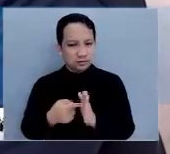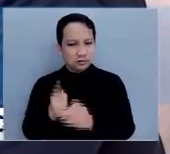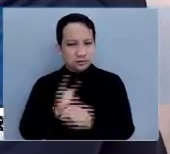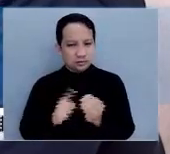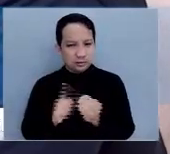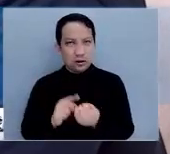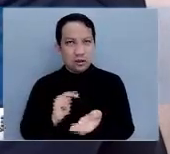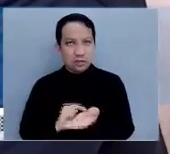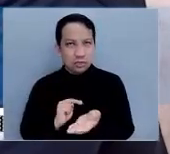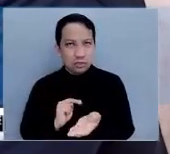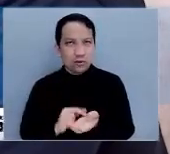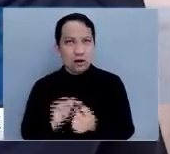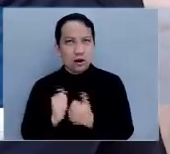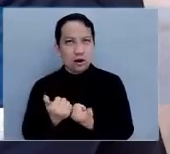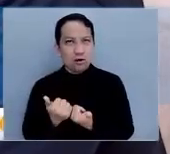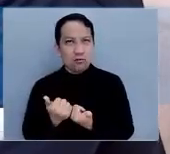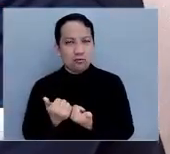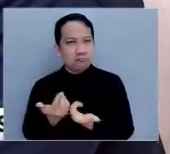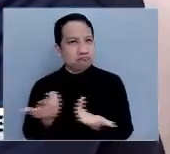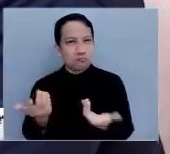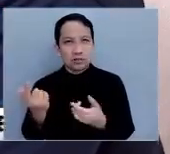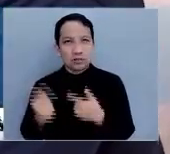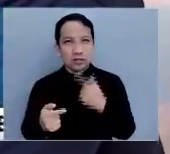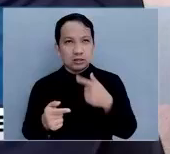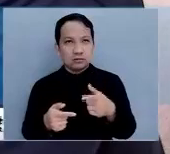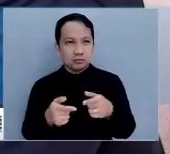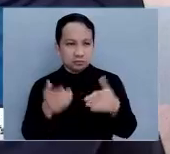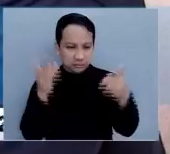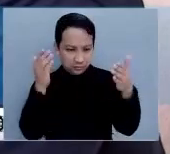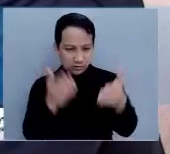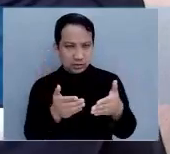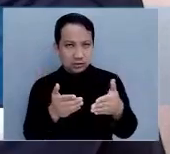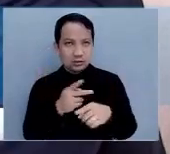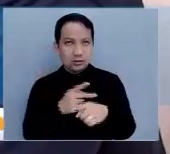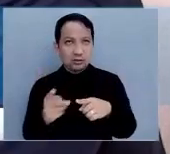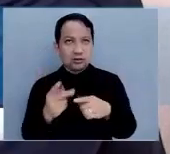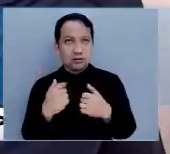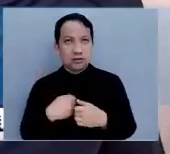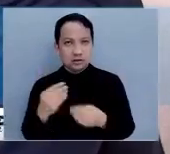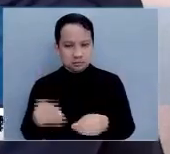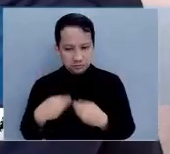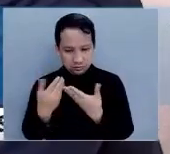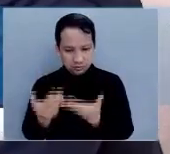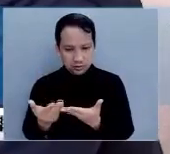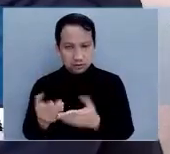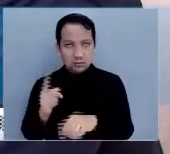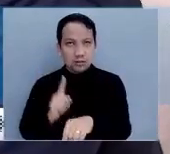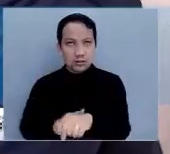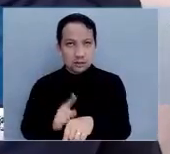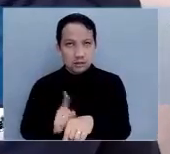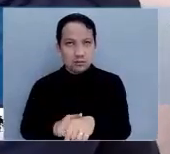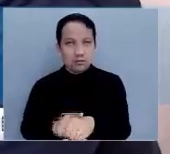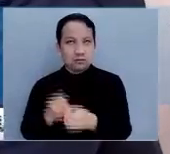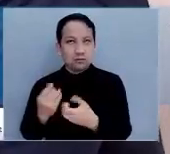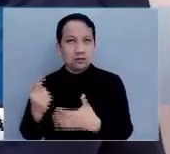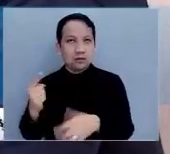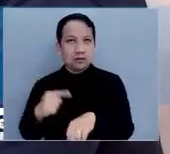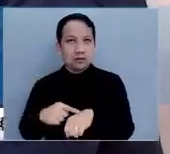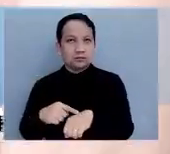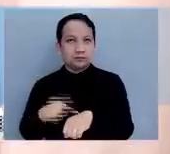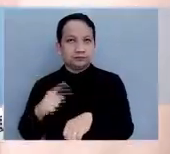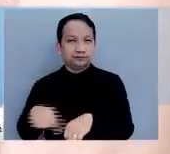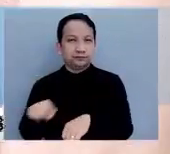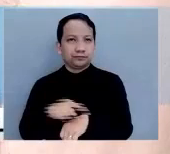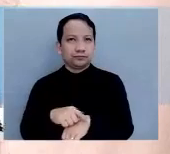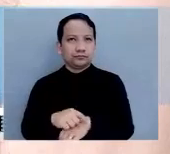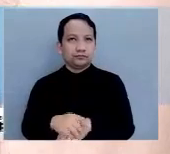ng nursing. Mm-hmm. Paano kung ganun ang nangyayari, yung dinidikta talaga ng iyong profesyon, nabigyan mo siya ng paglaanan mo ng talagang maraming oras? Yeah,